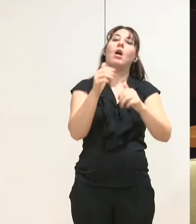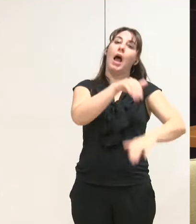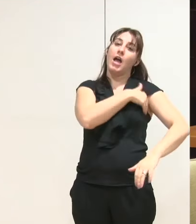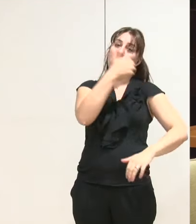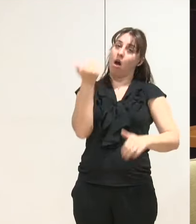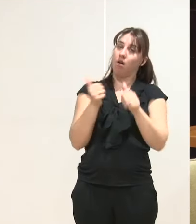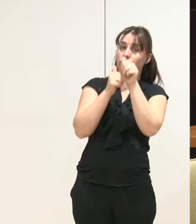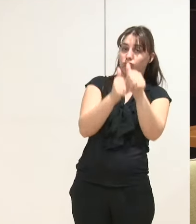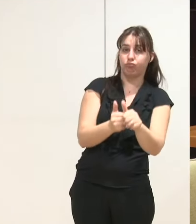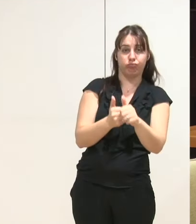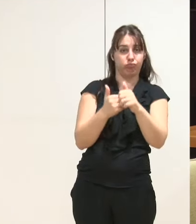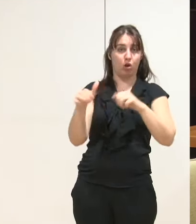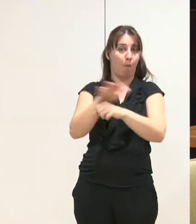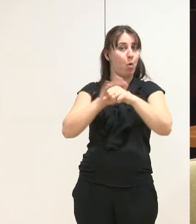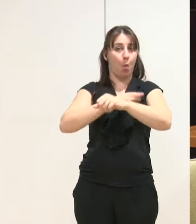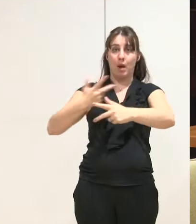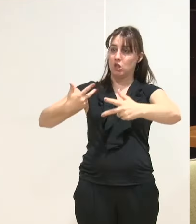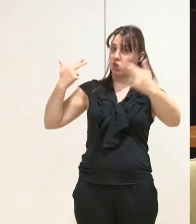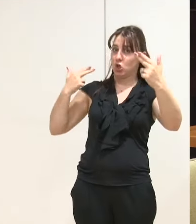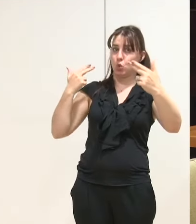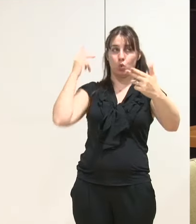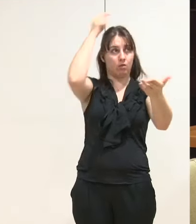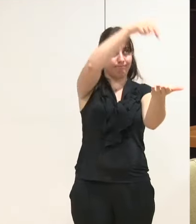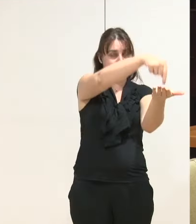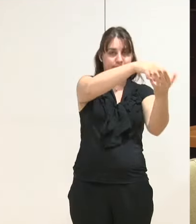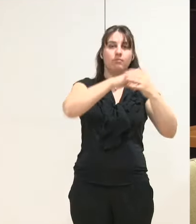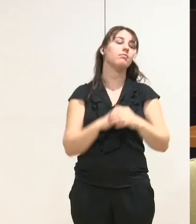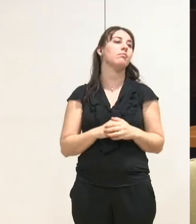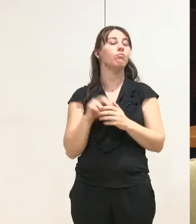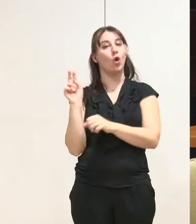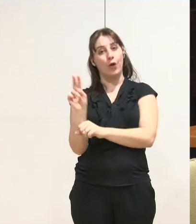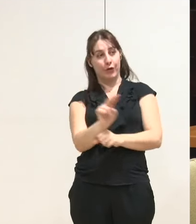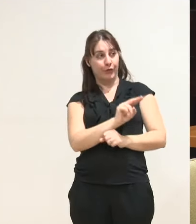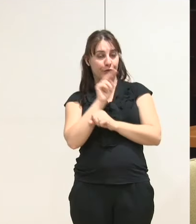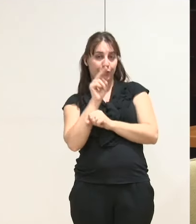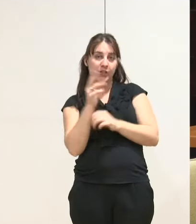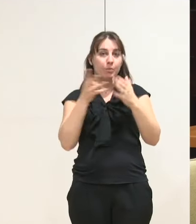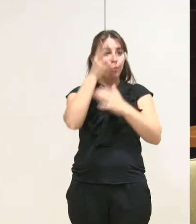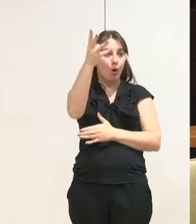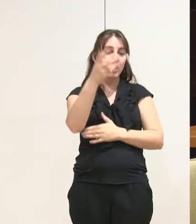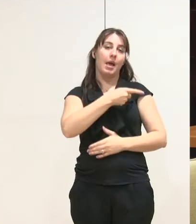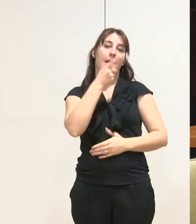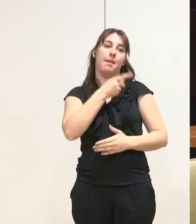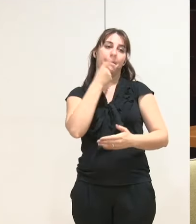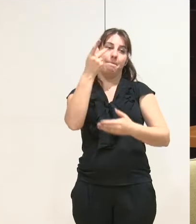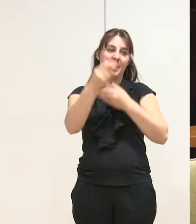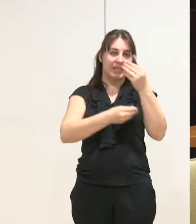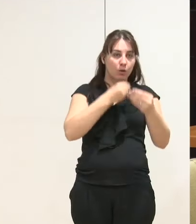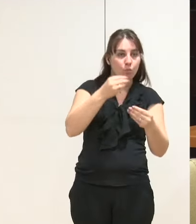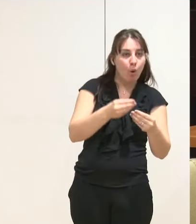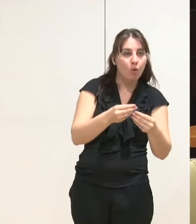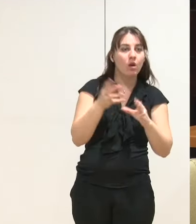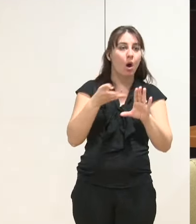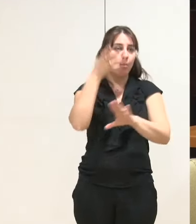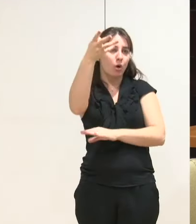du séjour donc nous sommes allés voir un projet de Médecin du Monde un projet